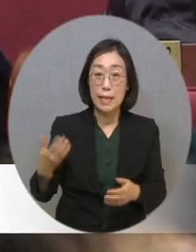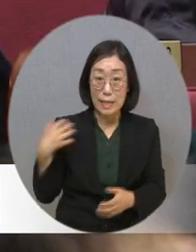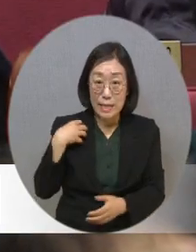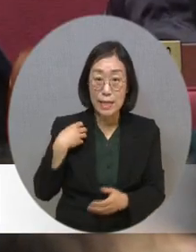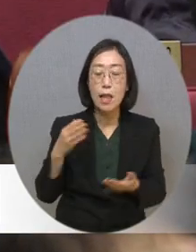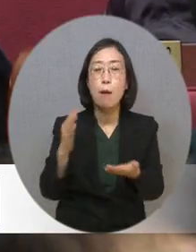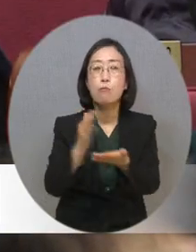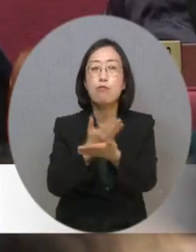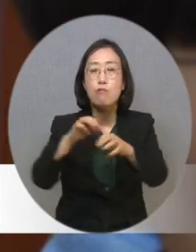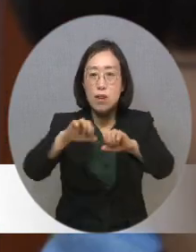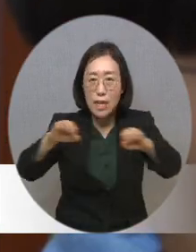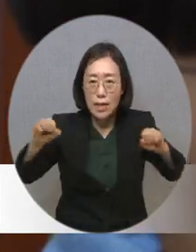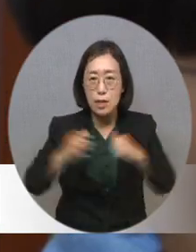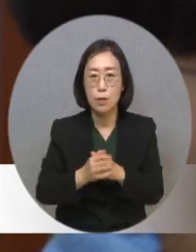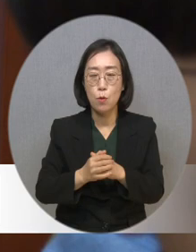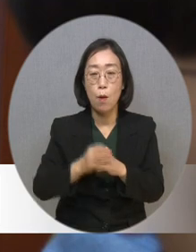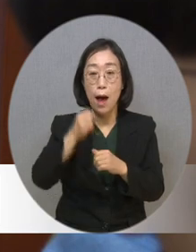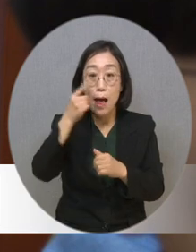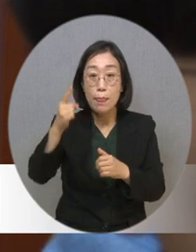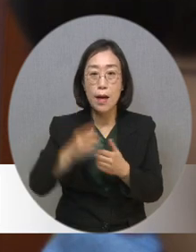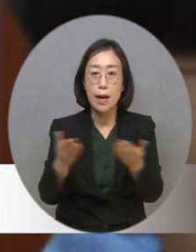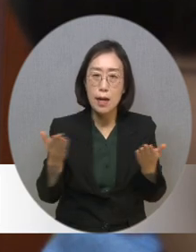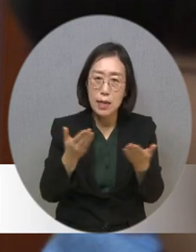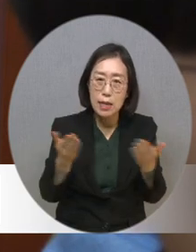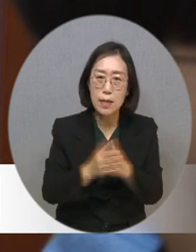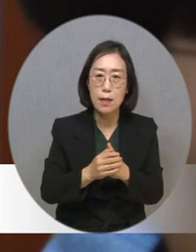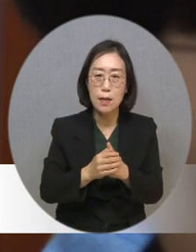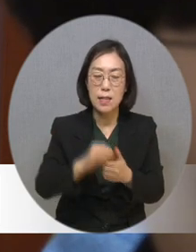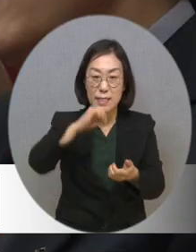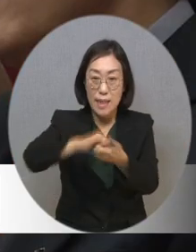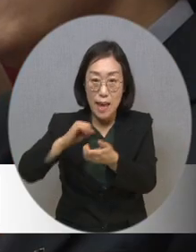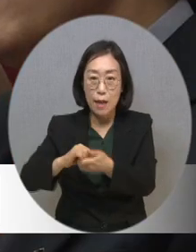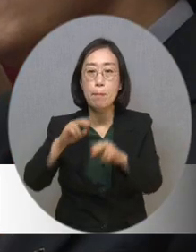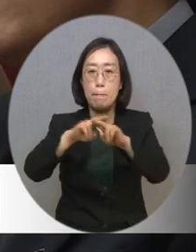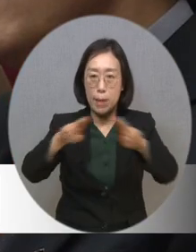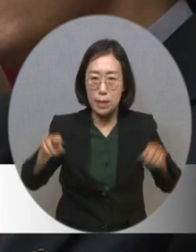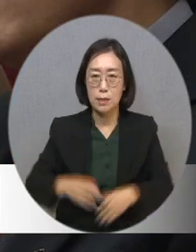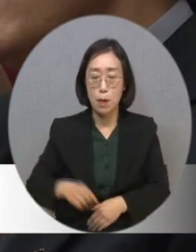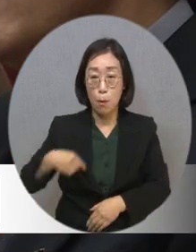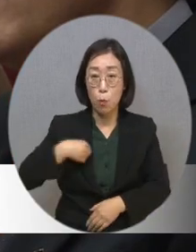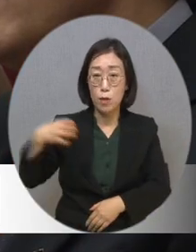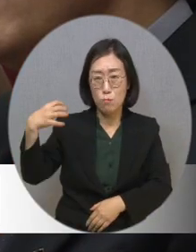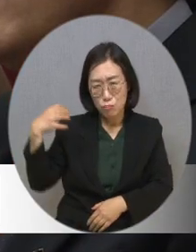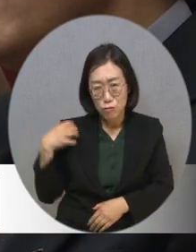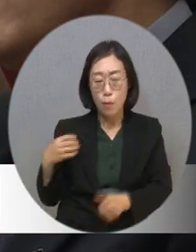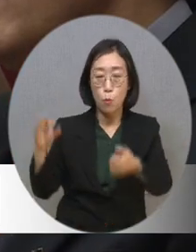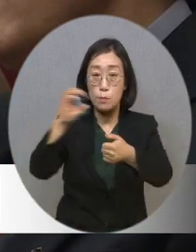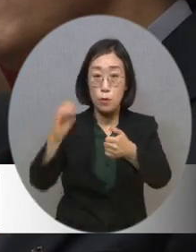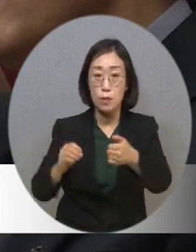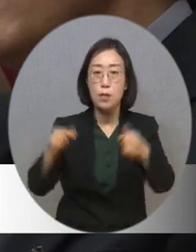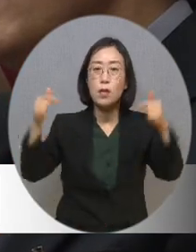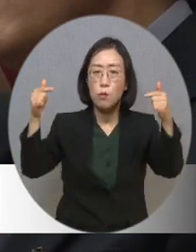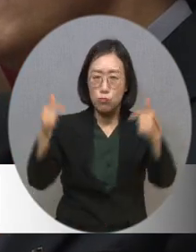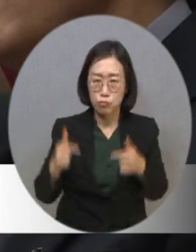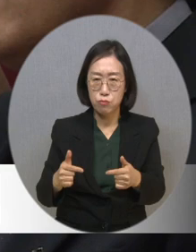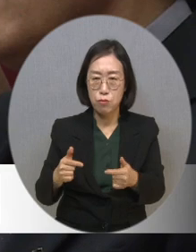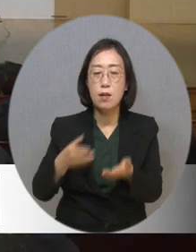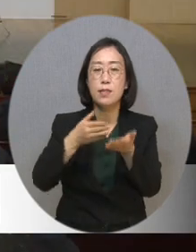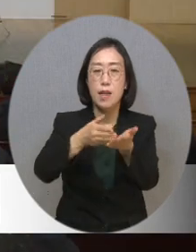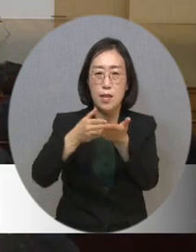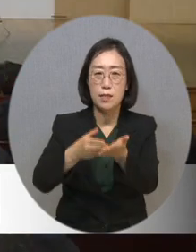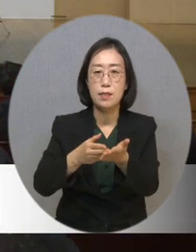고시 제 49조 월기준 근무시간 폐지 수급자 본인부담금 50% 감면 등을